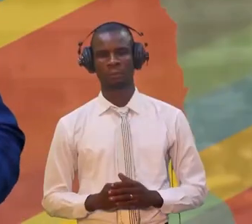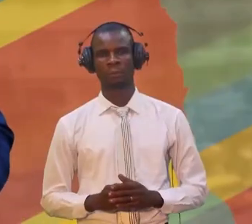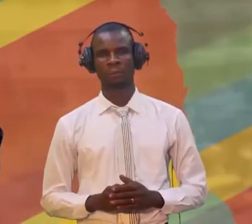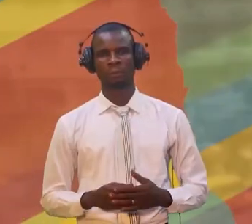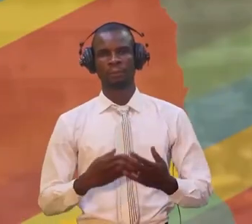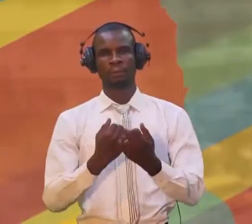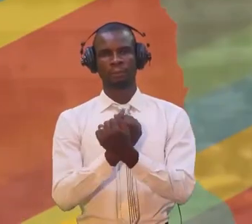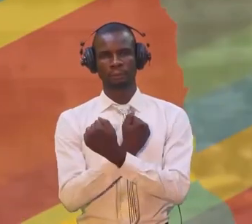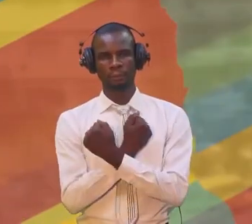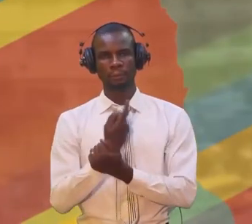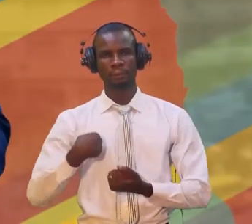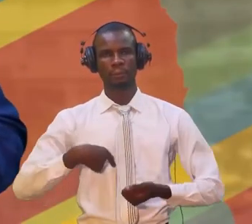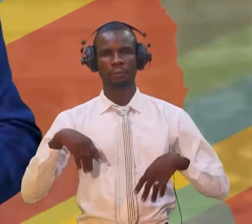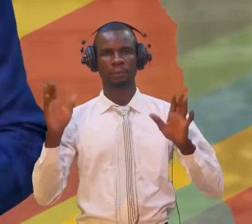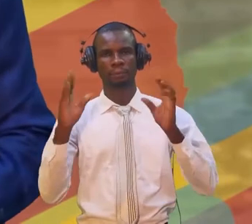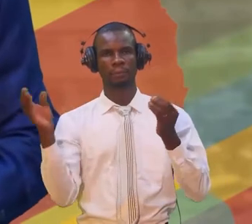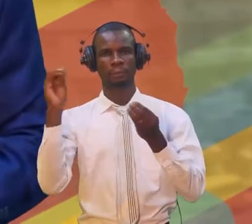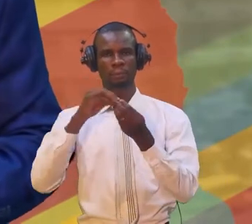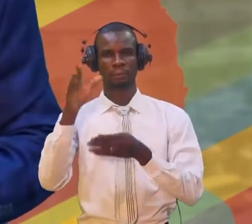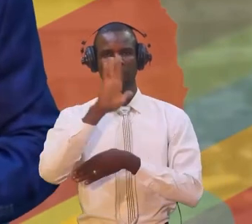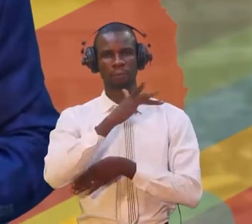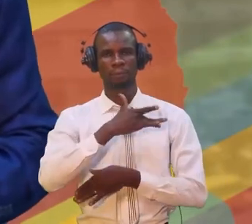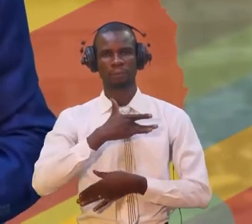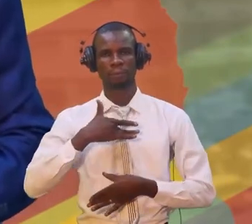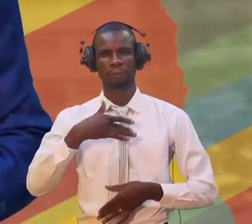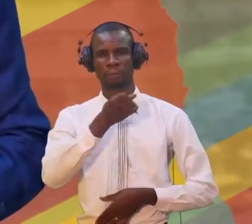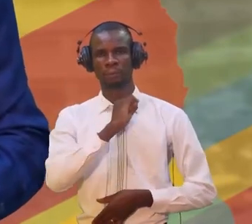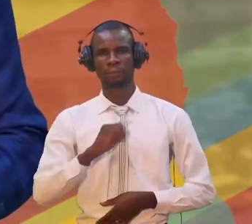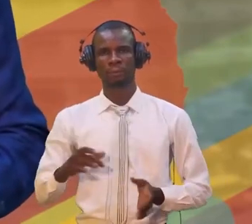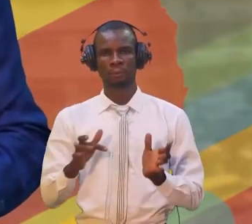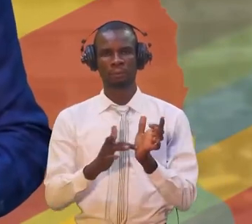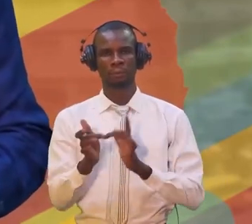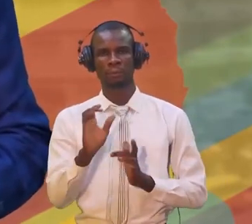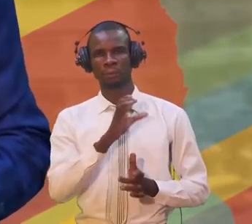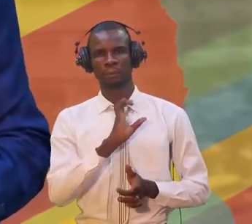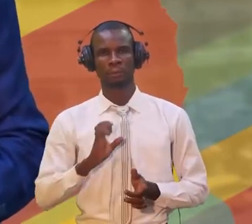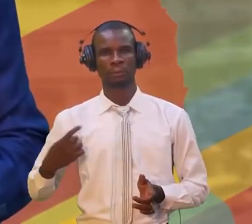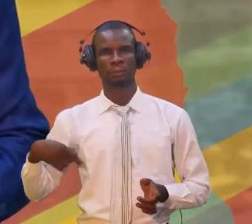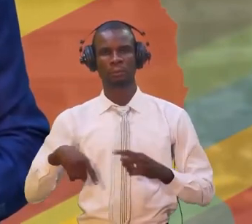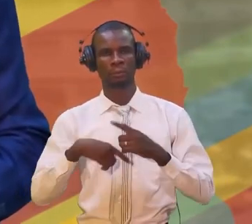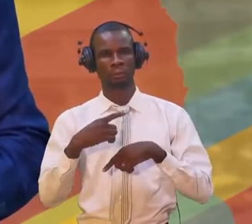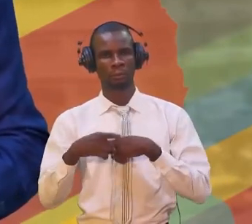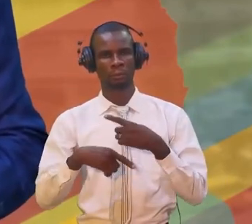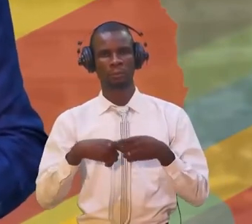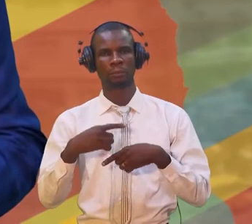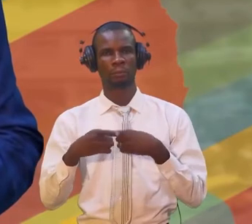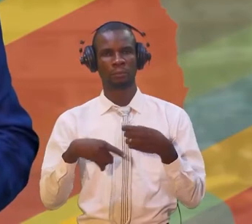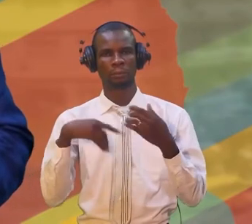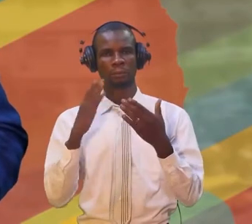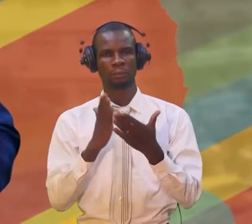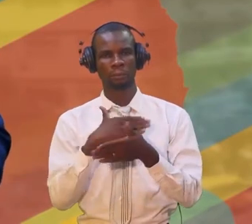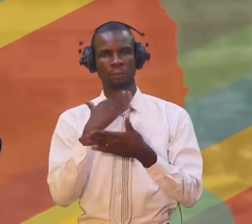Bien-aimés, nous vous saluons encore ce soir. Wapendwa, tunawasalimu tena jioni ya leo katika jina la Bwana wetu Yesu